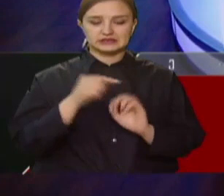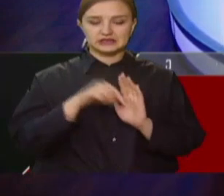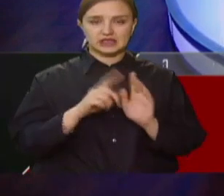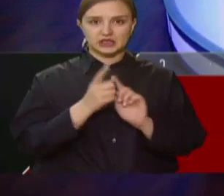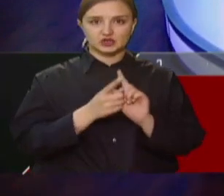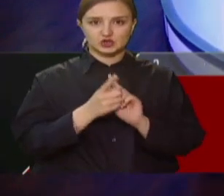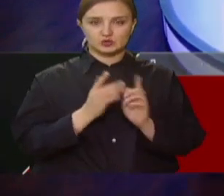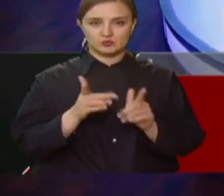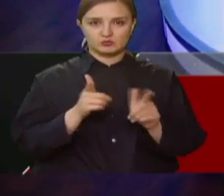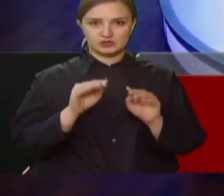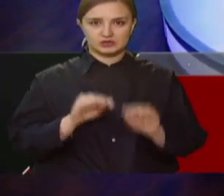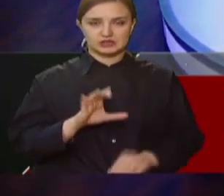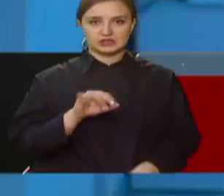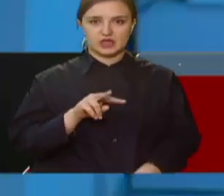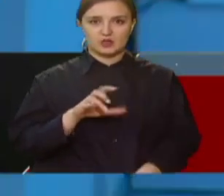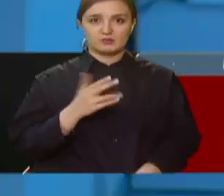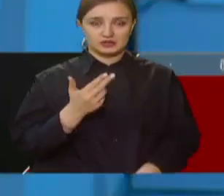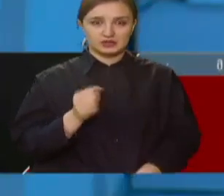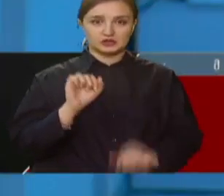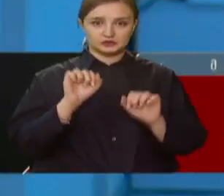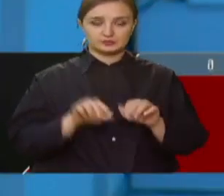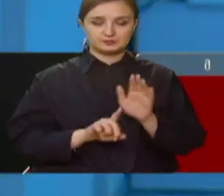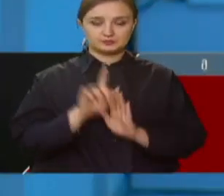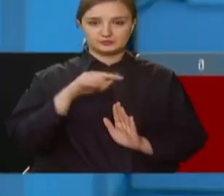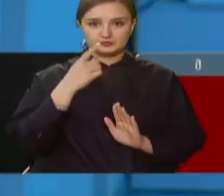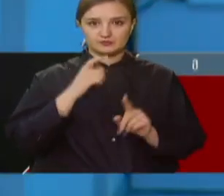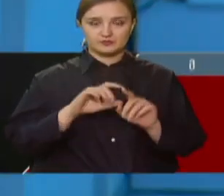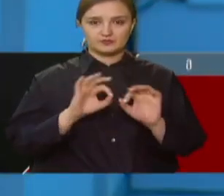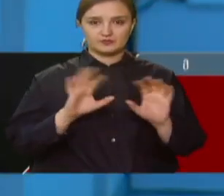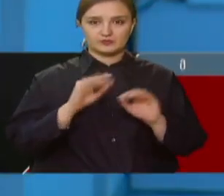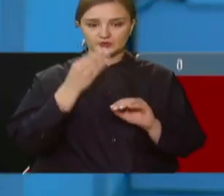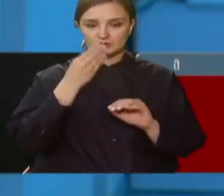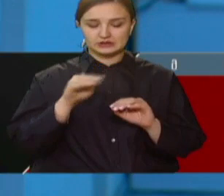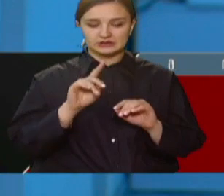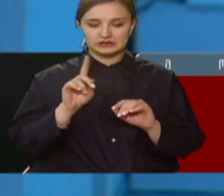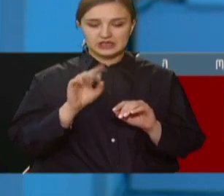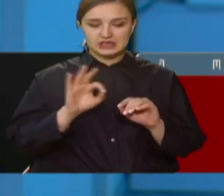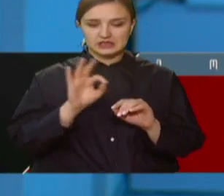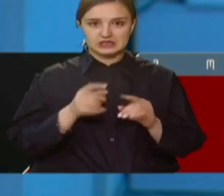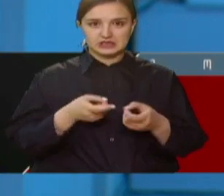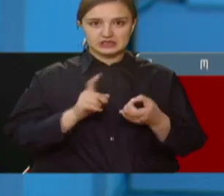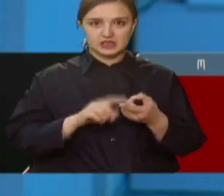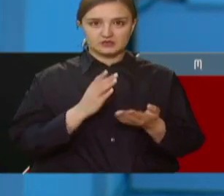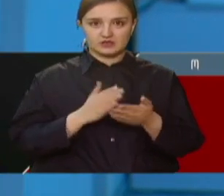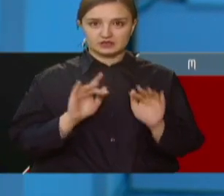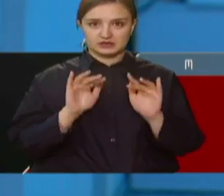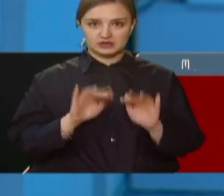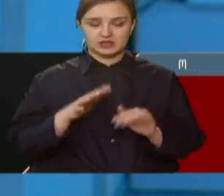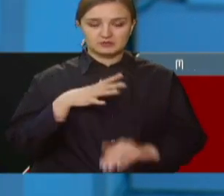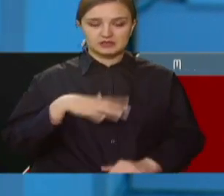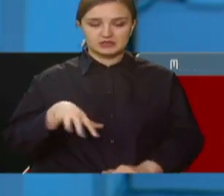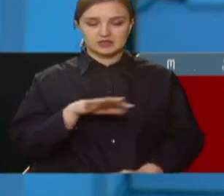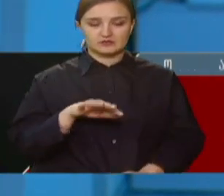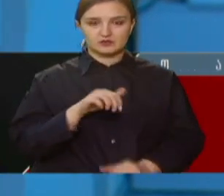მომზადდა Salome. Tiah, șocuzile, tauda pe rulat, tauda pe rulat, tauda pe rulat, tauda pe rulat, tauda pe rulat, tauda pe